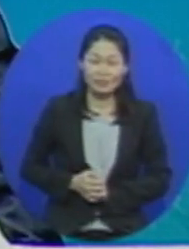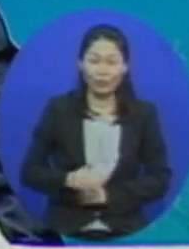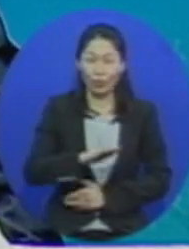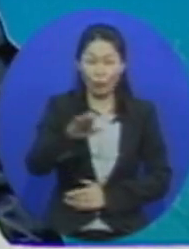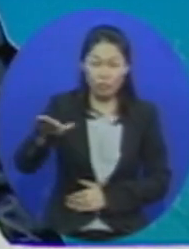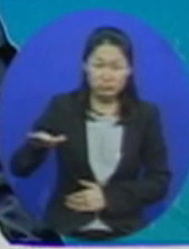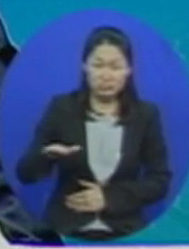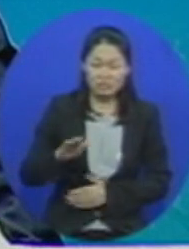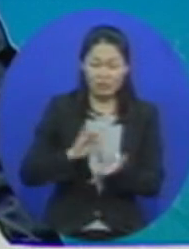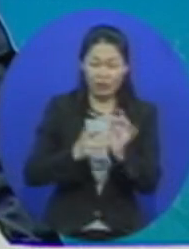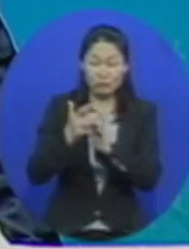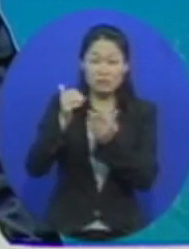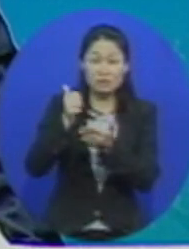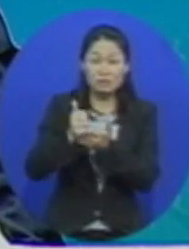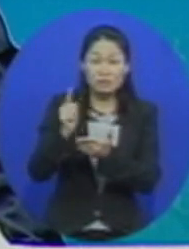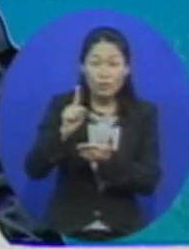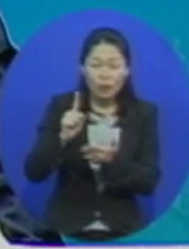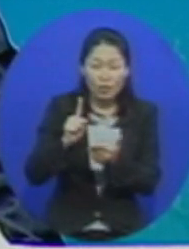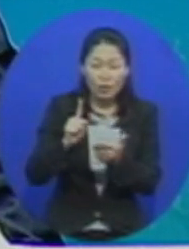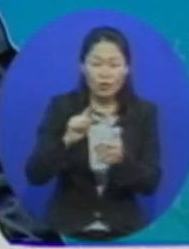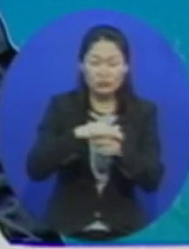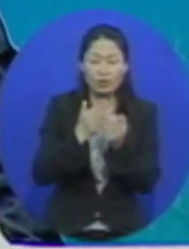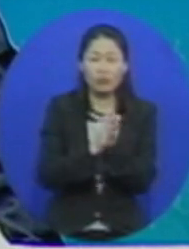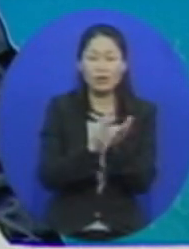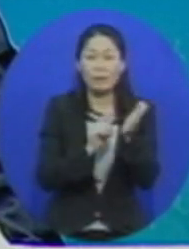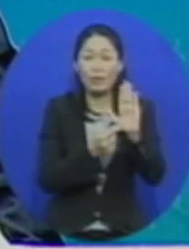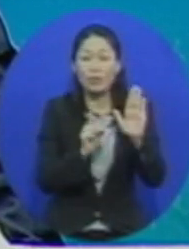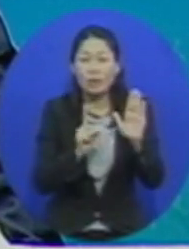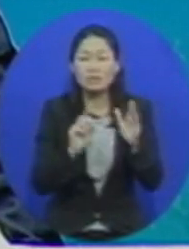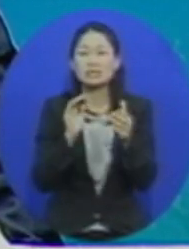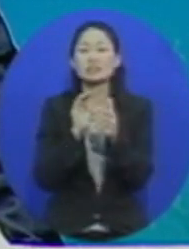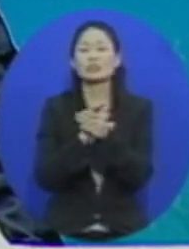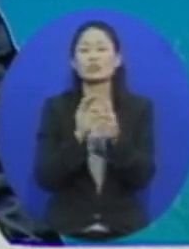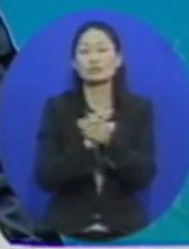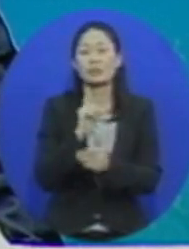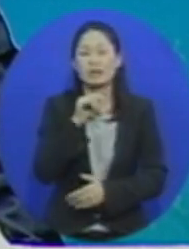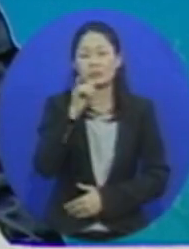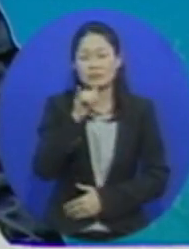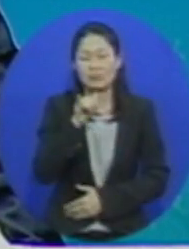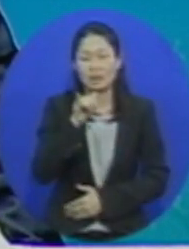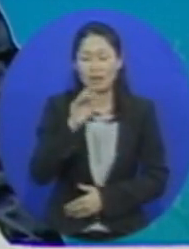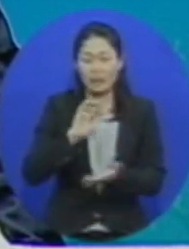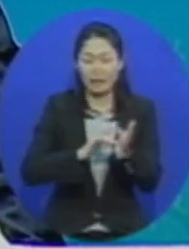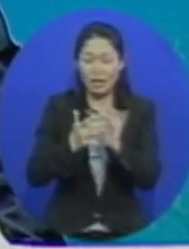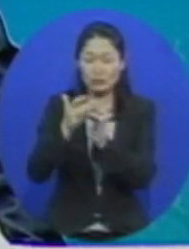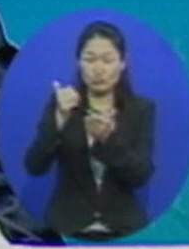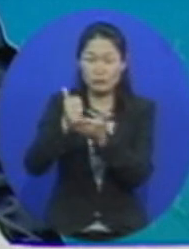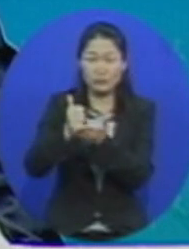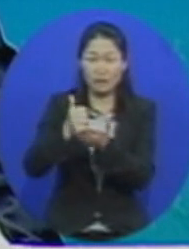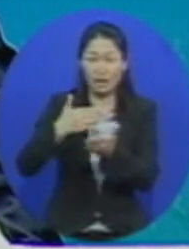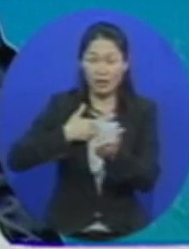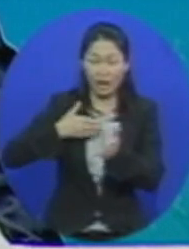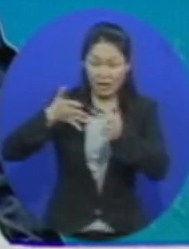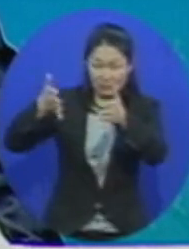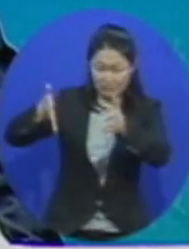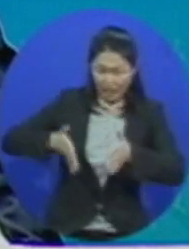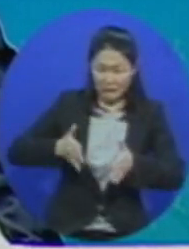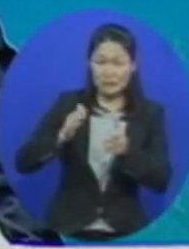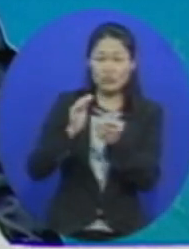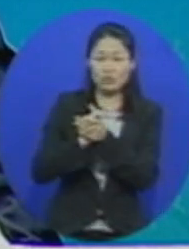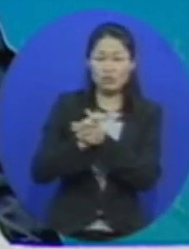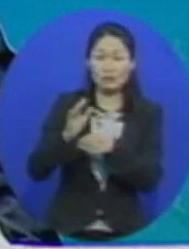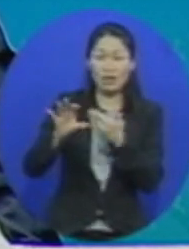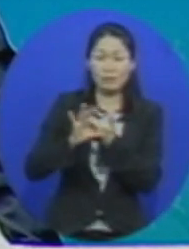여러분 예수님은 성경에 친구라고 까지 말씀하셨어요 예수님과 우리 사이가 친구 관계 라고 한다면